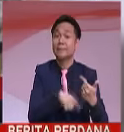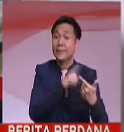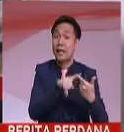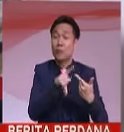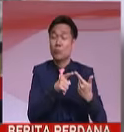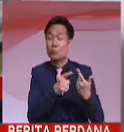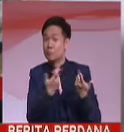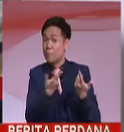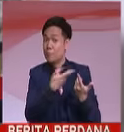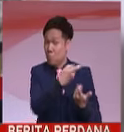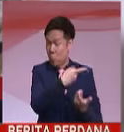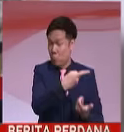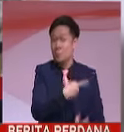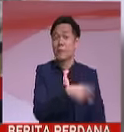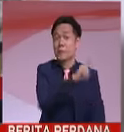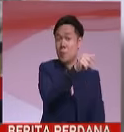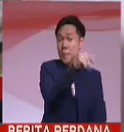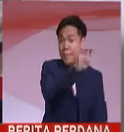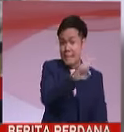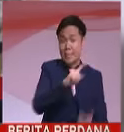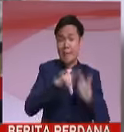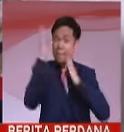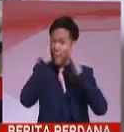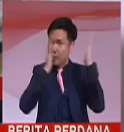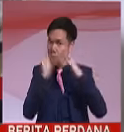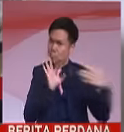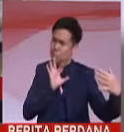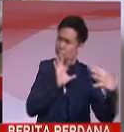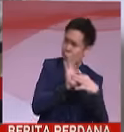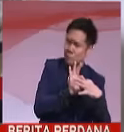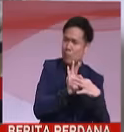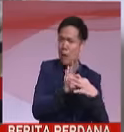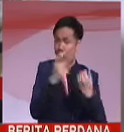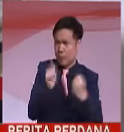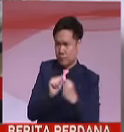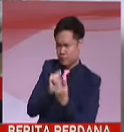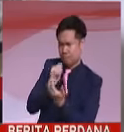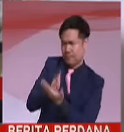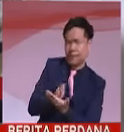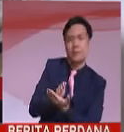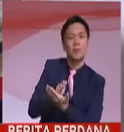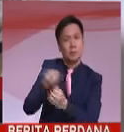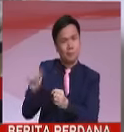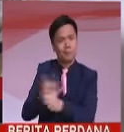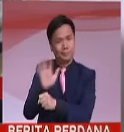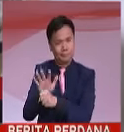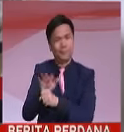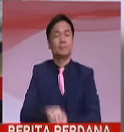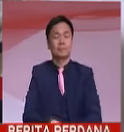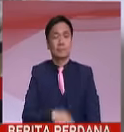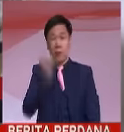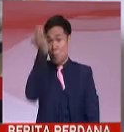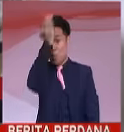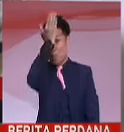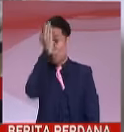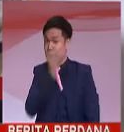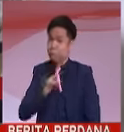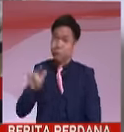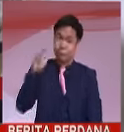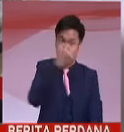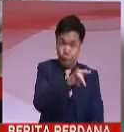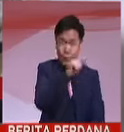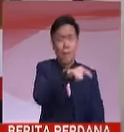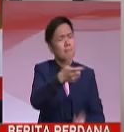Malaysia janjii berganding bahu memerangi konflik 19 Al Sultan Abdullah juga akan berbincang mengenai user